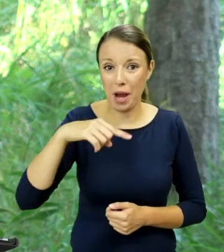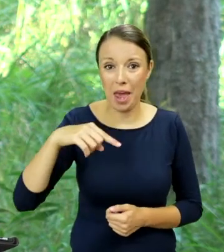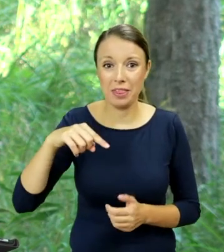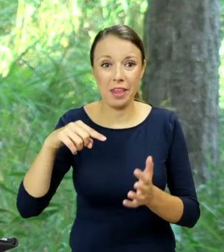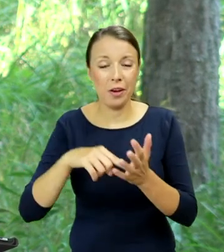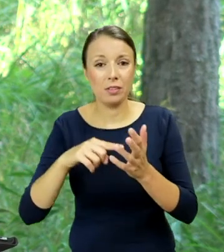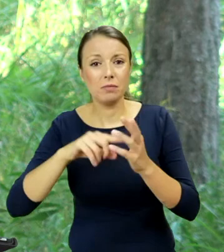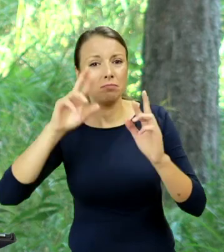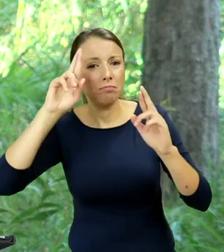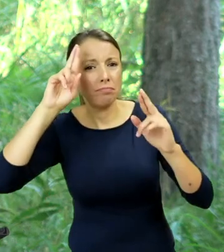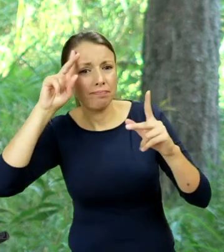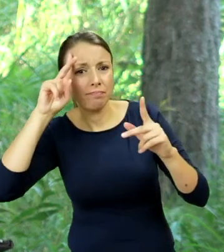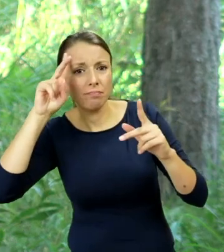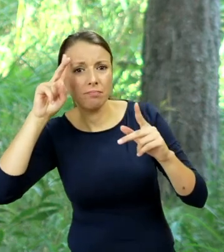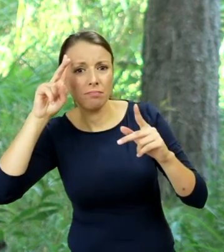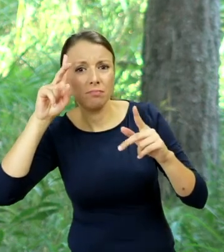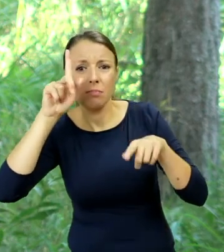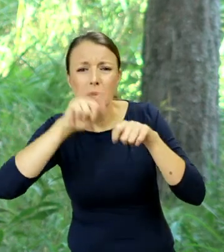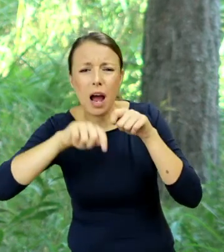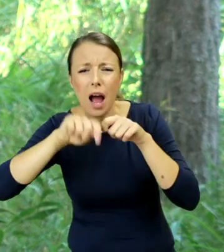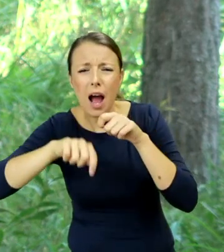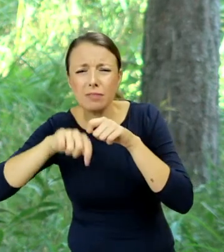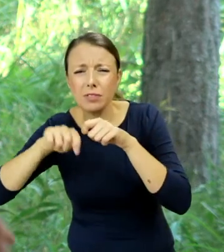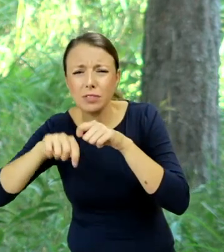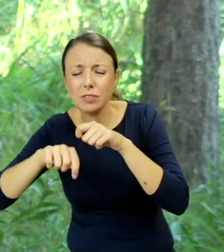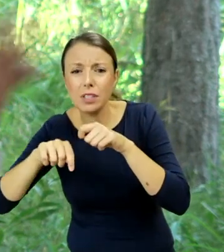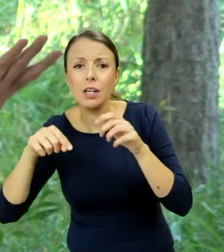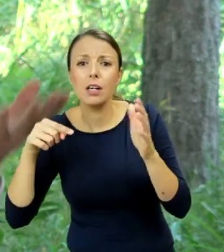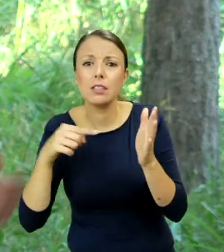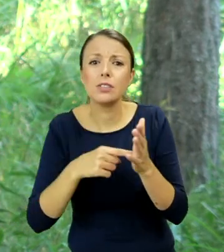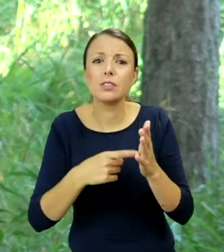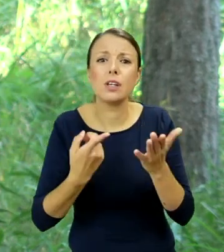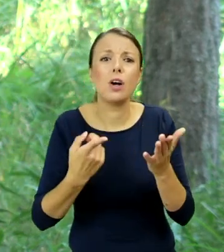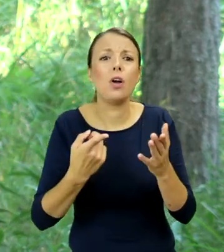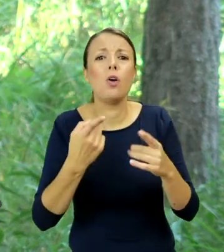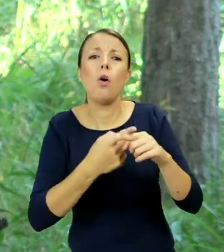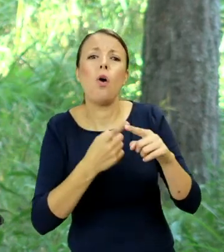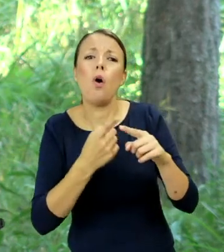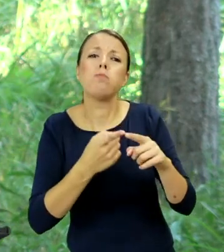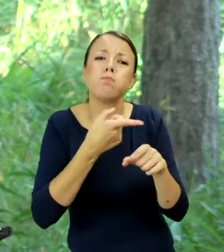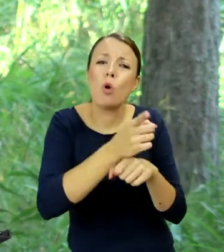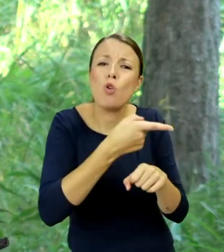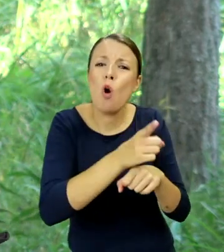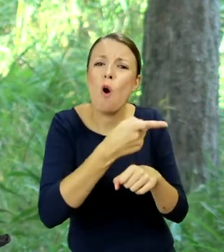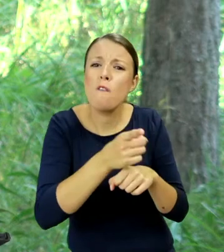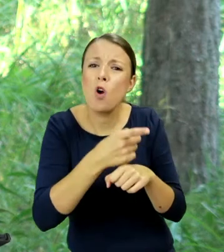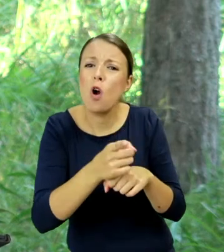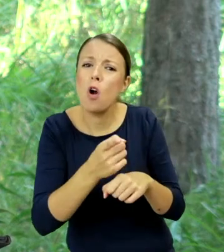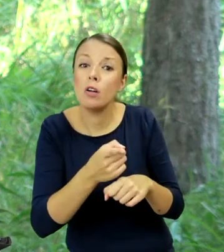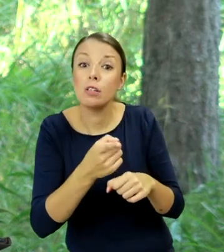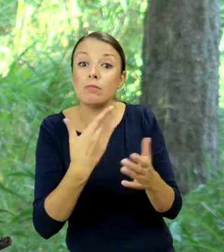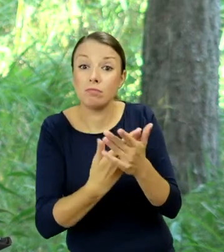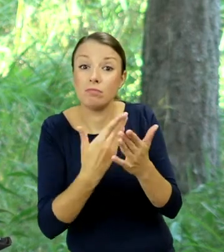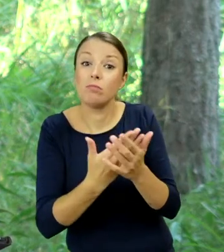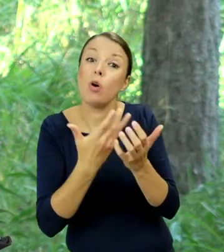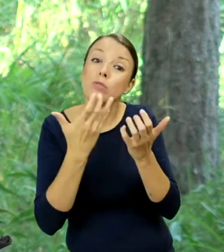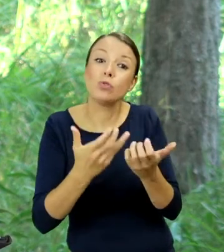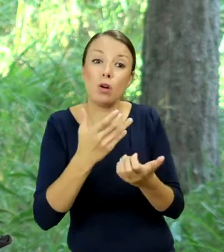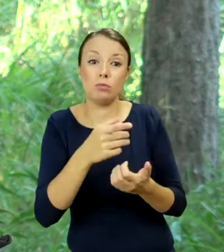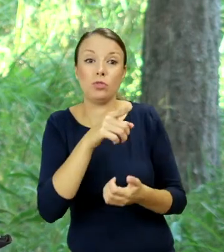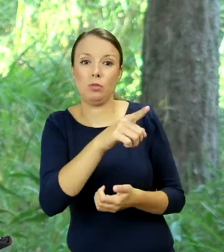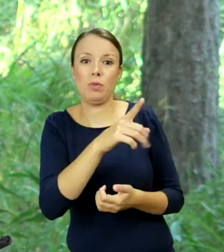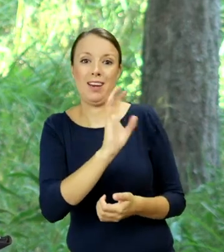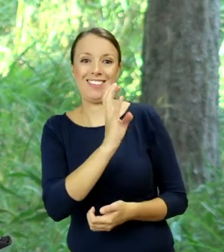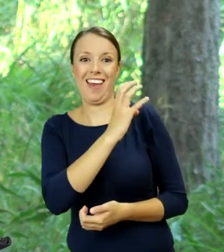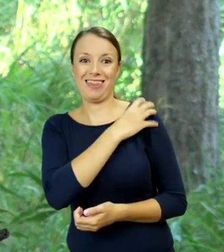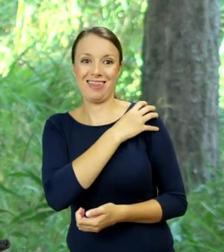rozpoznanie, przeprowadzono prowokacje po to, żeby wywabić pilnie strzeżonego